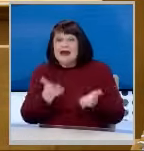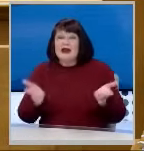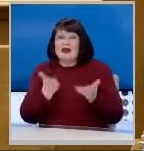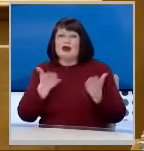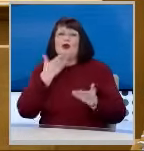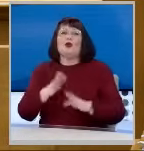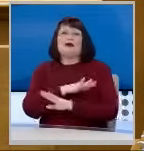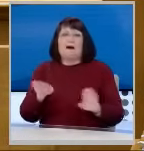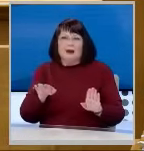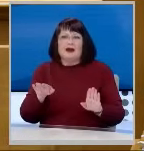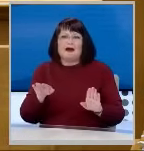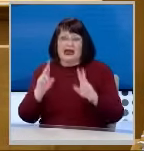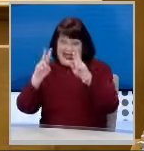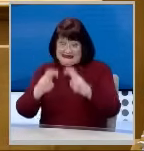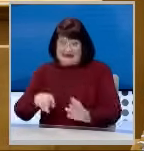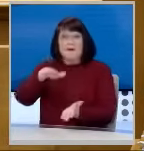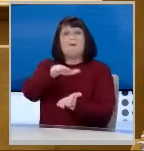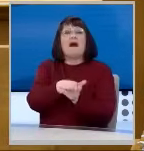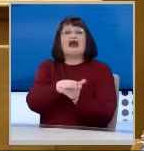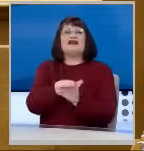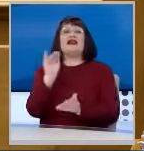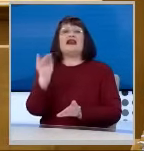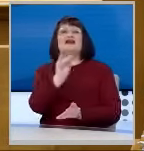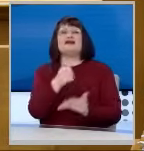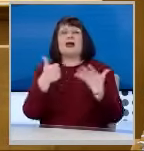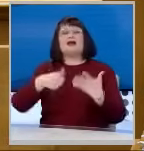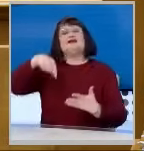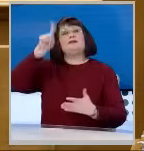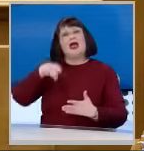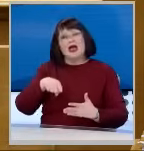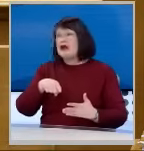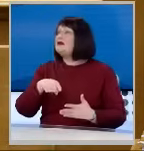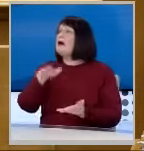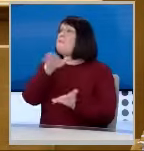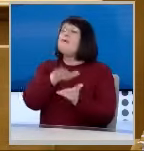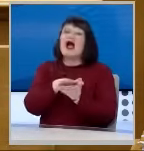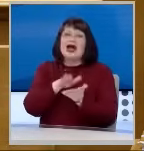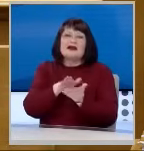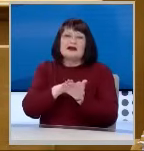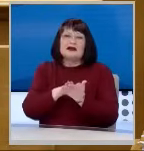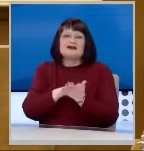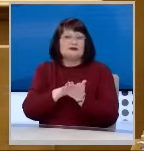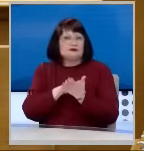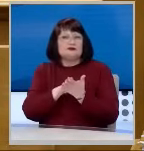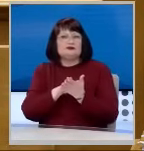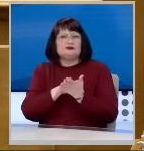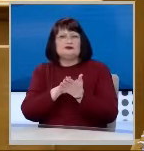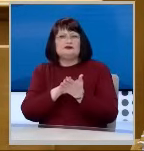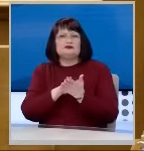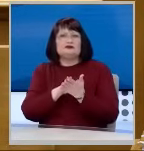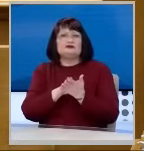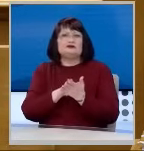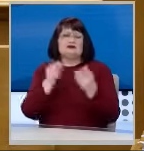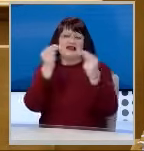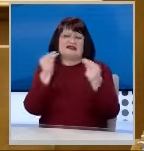ολοκληρώσατε την εξέταση των μαρτύρων και επί 6 μέρες κάνατε ότι δεν έχουν φτάσει τα